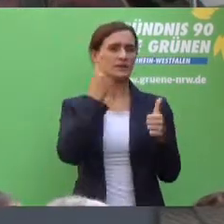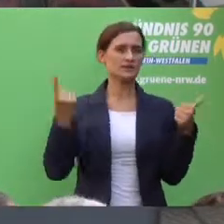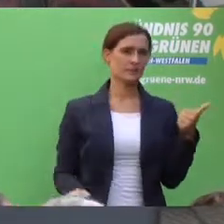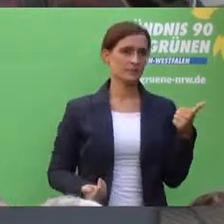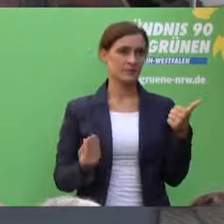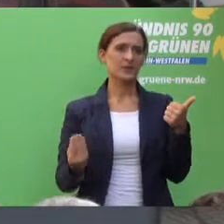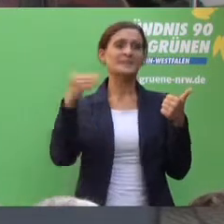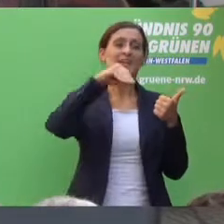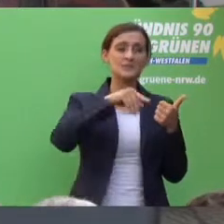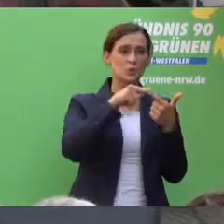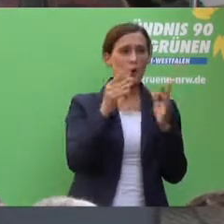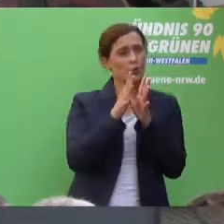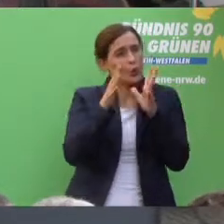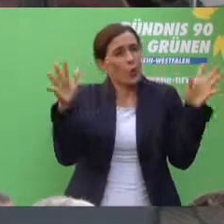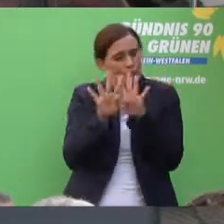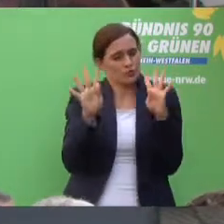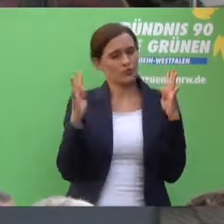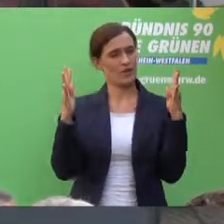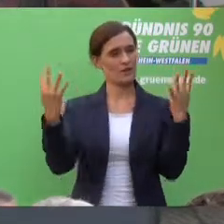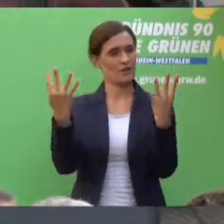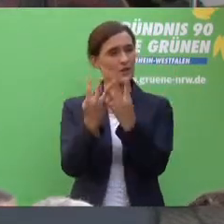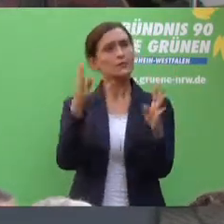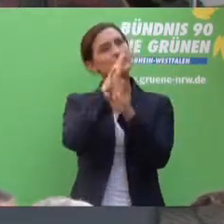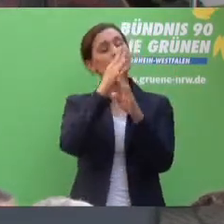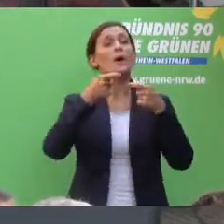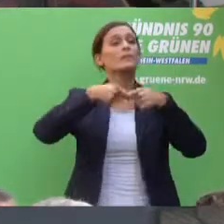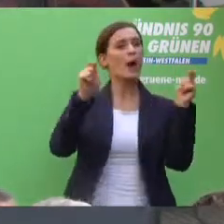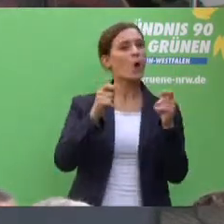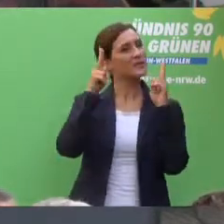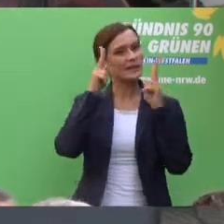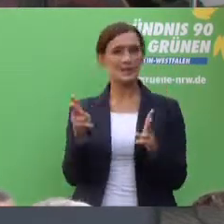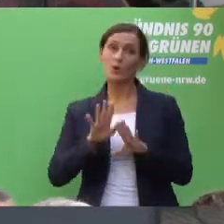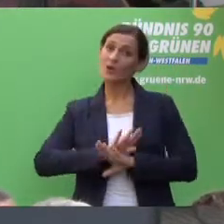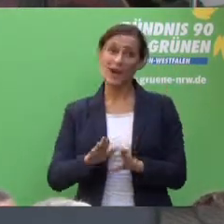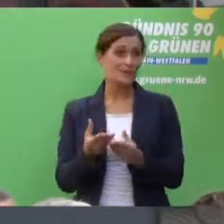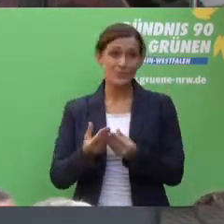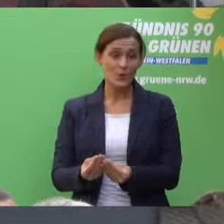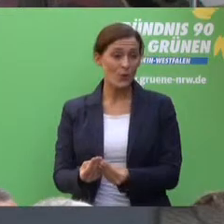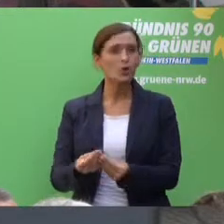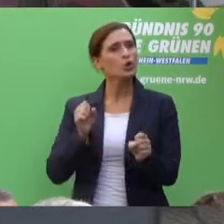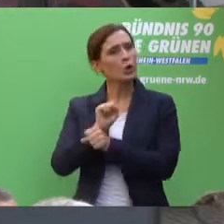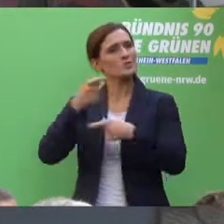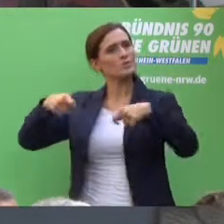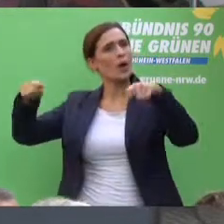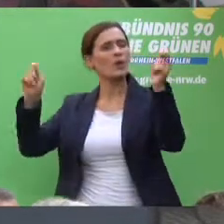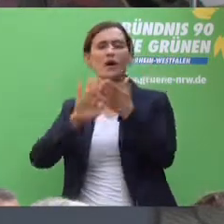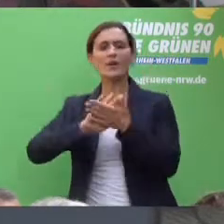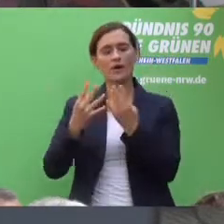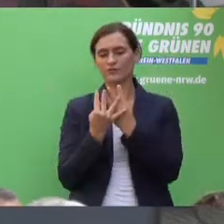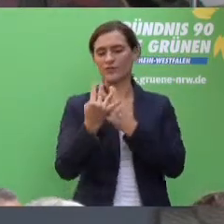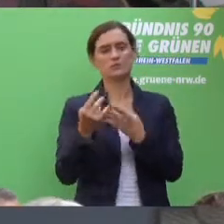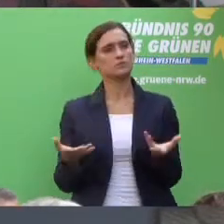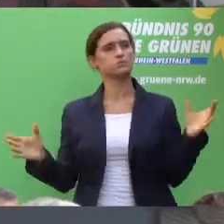solche Großställe ohne Baugenehmigung häufig gegen den Willen der Bürgermeister auf die grüne Wiese gesetzt werden